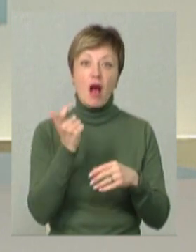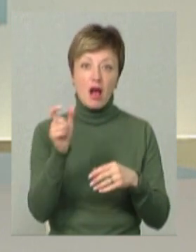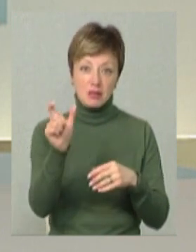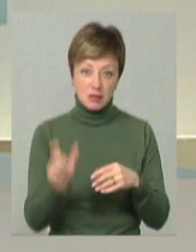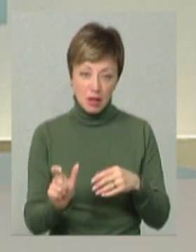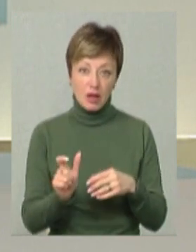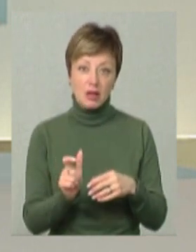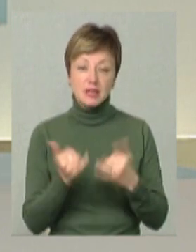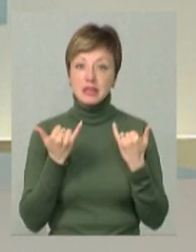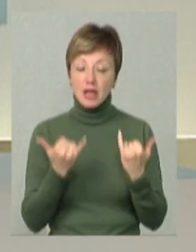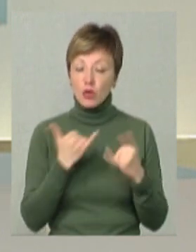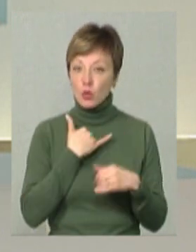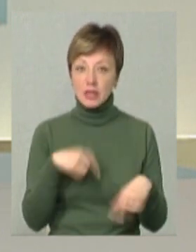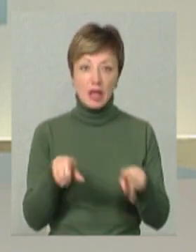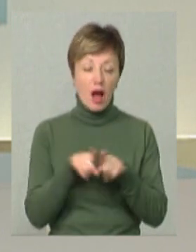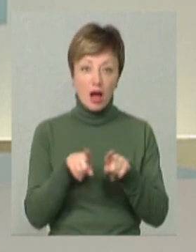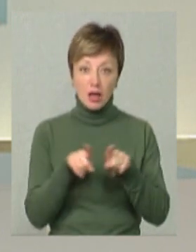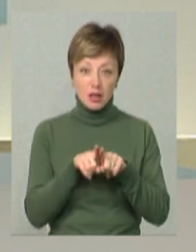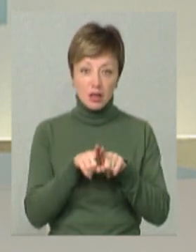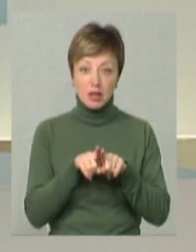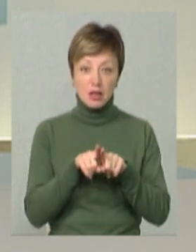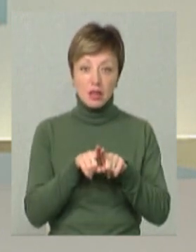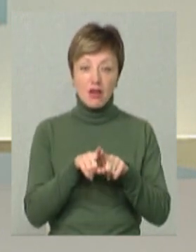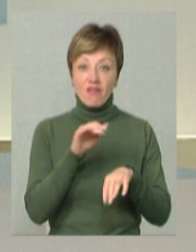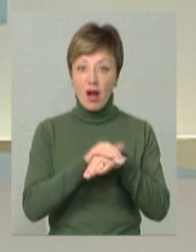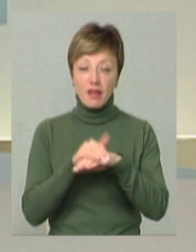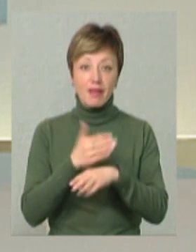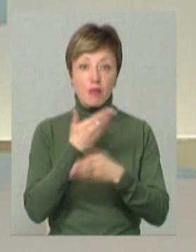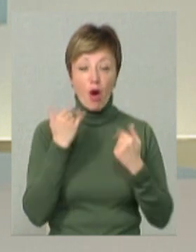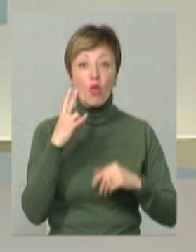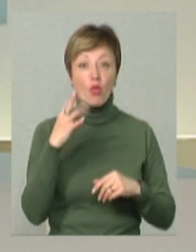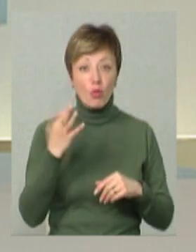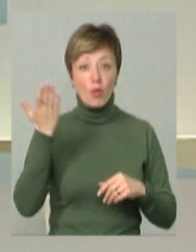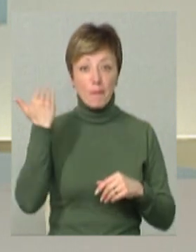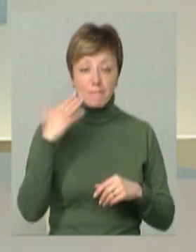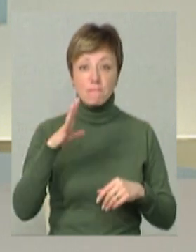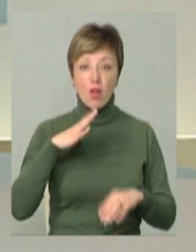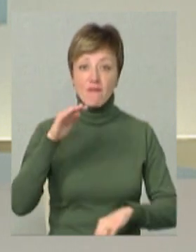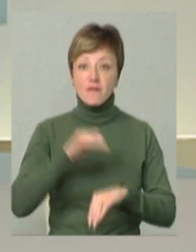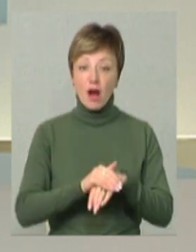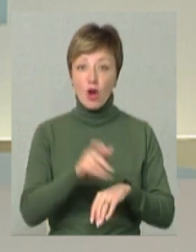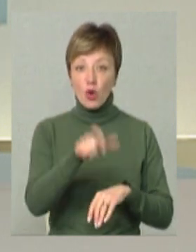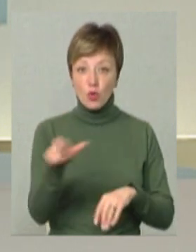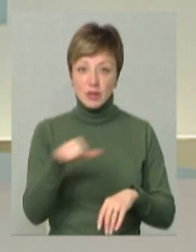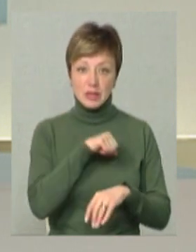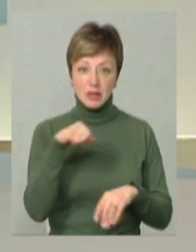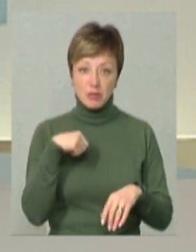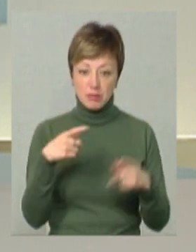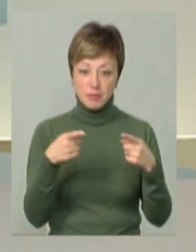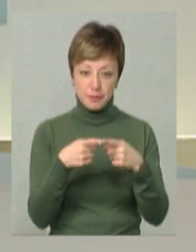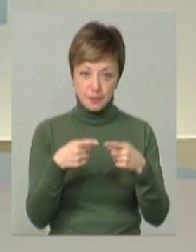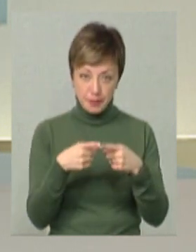власник. Тому що зараз у нас таких фактів немає, але були такі неодноразові факти, коли просто люди самі